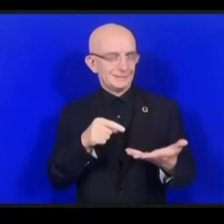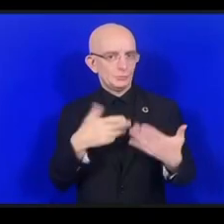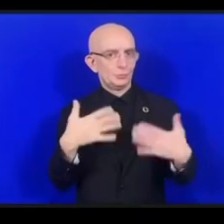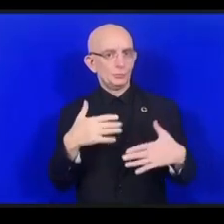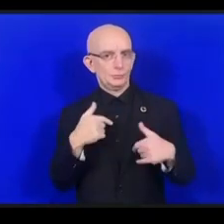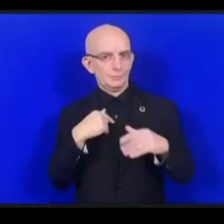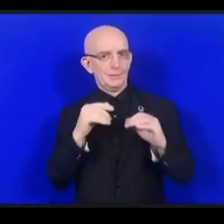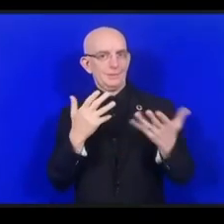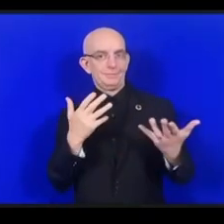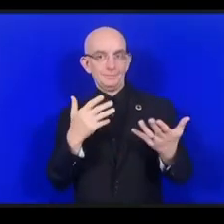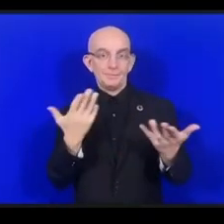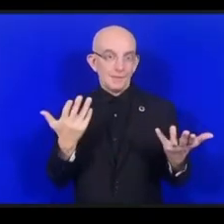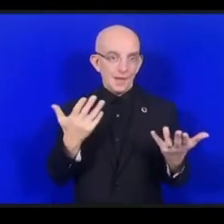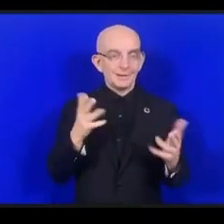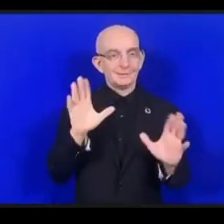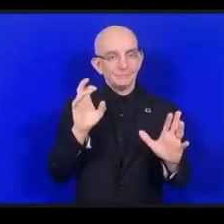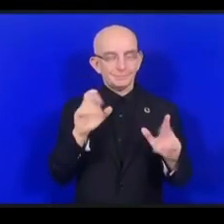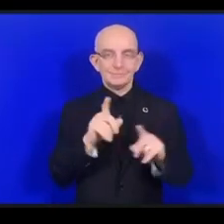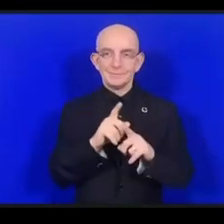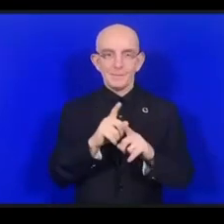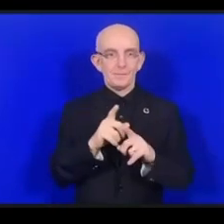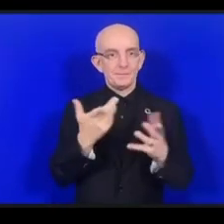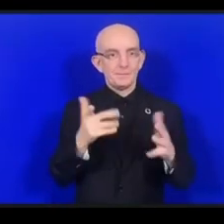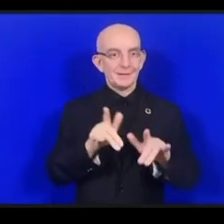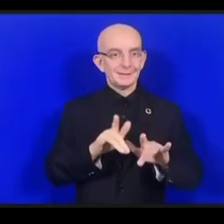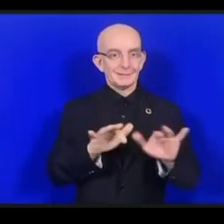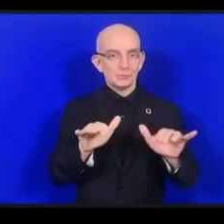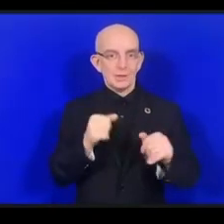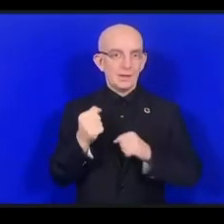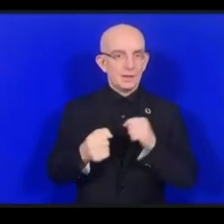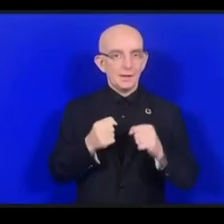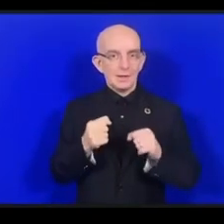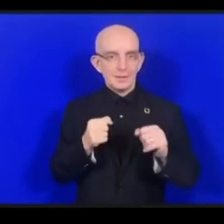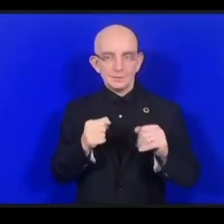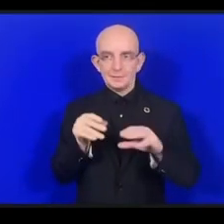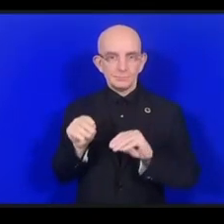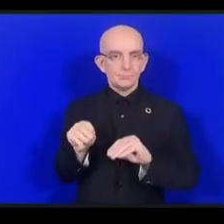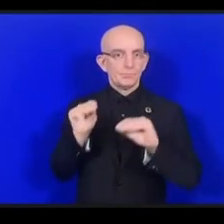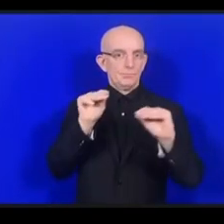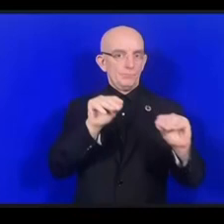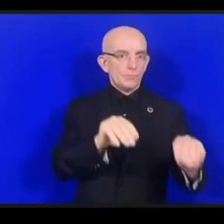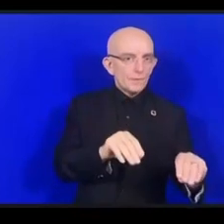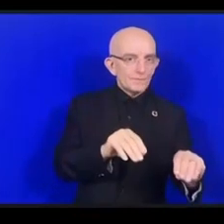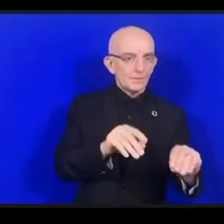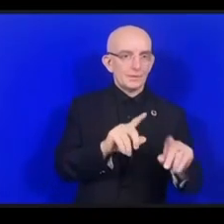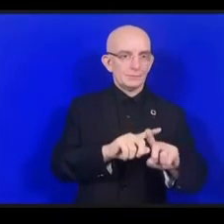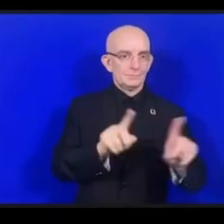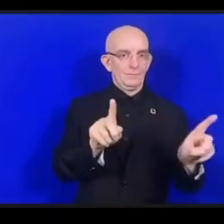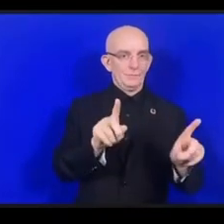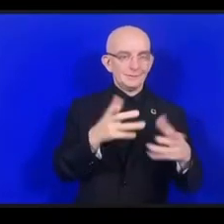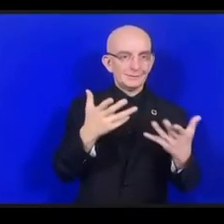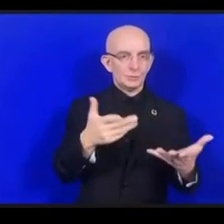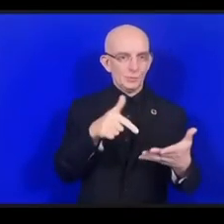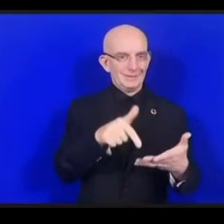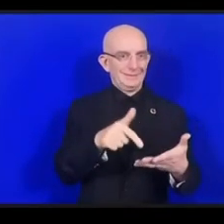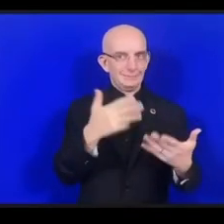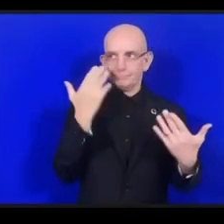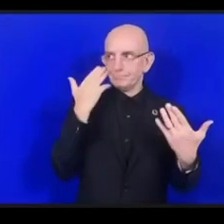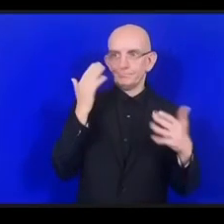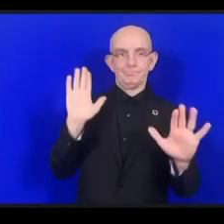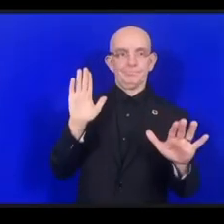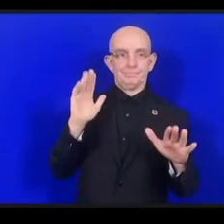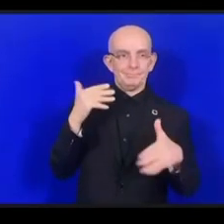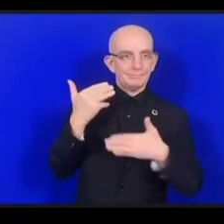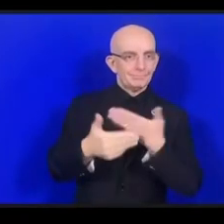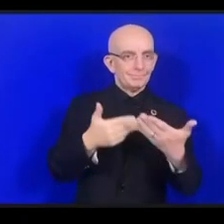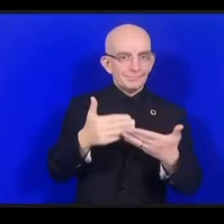它是这个互联网价值的青年联盟。我想问一下年轻人，